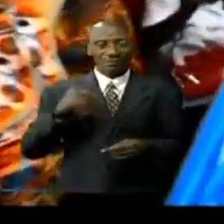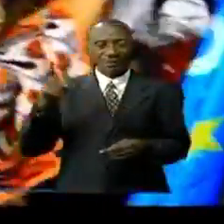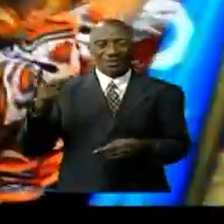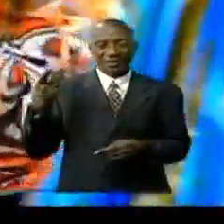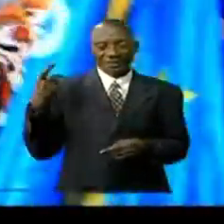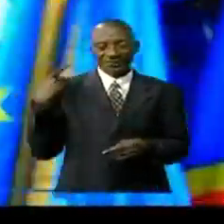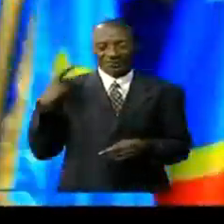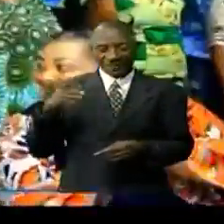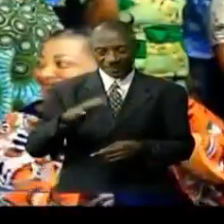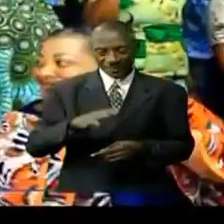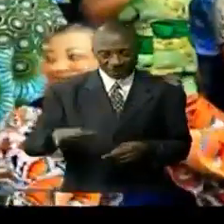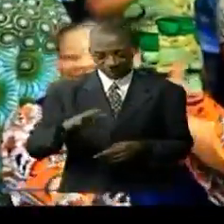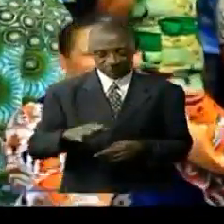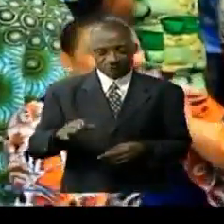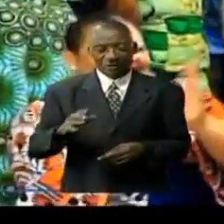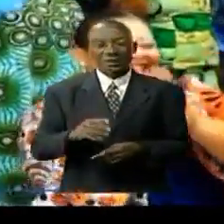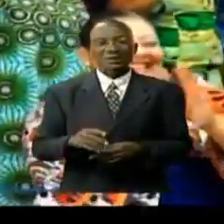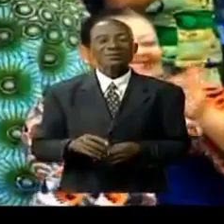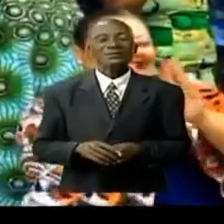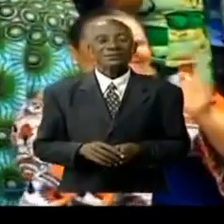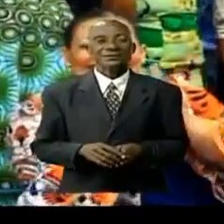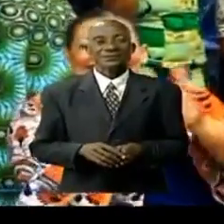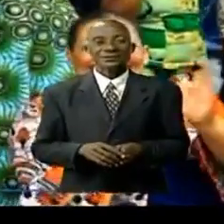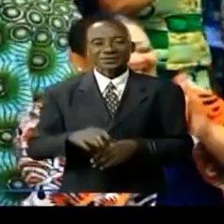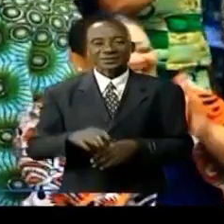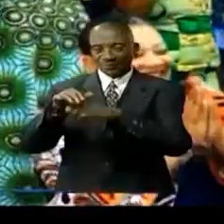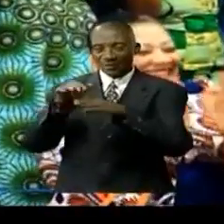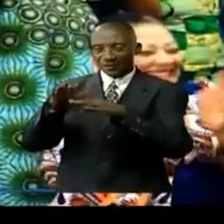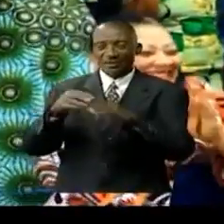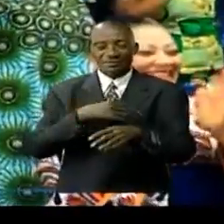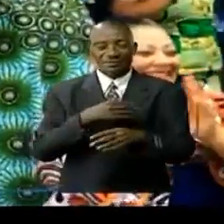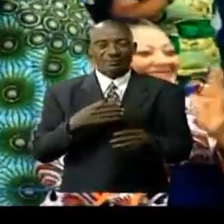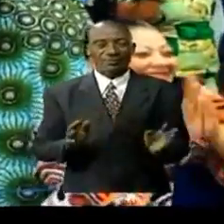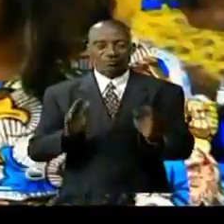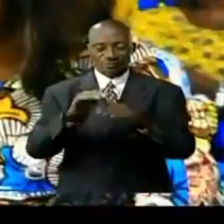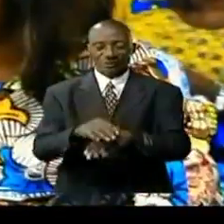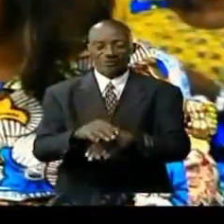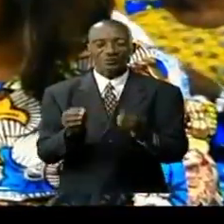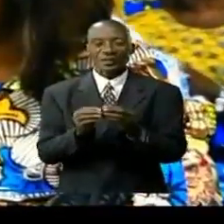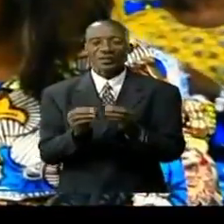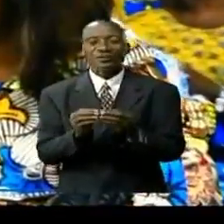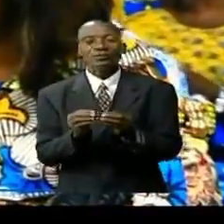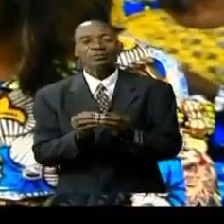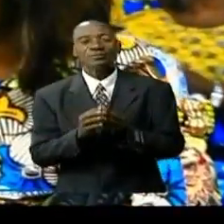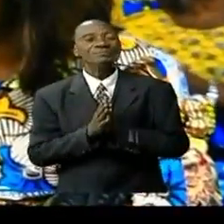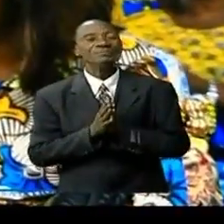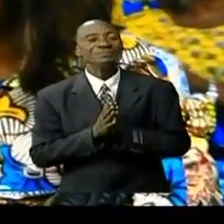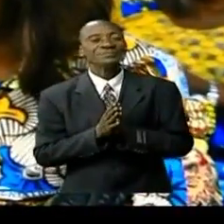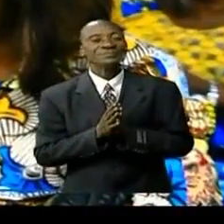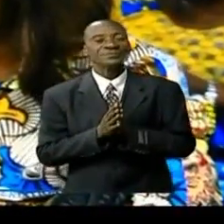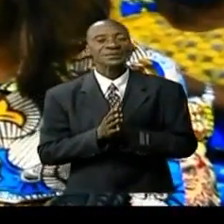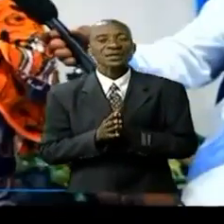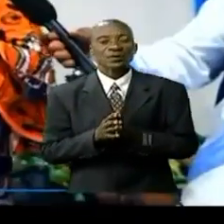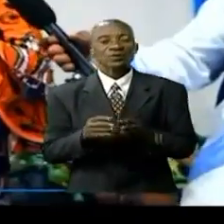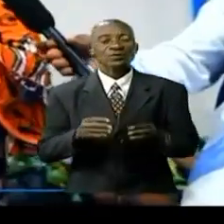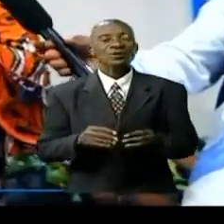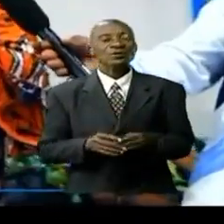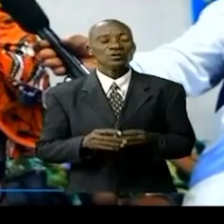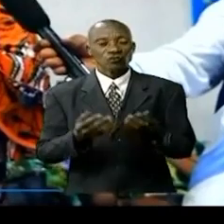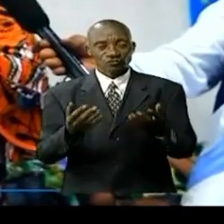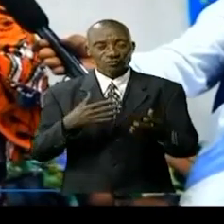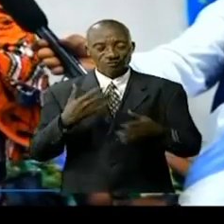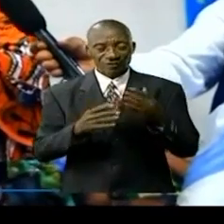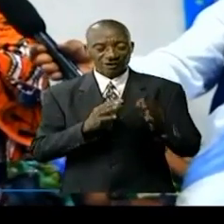honoraire. Pour cette juriste de formation et avocate de carrière, la parité ne doit pas être une faveur accordée à la femme, mais celle-ci doit